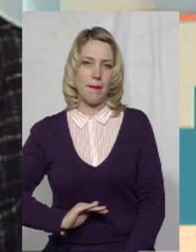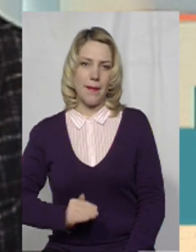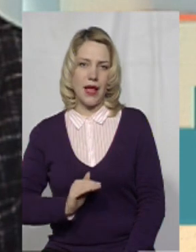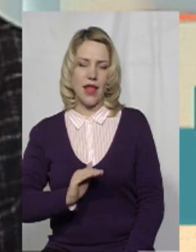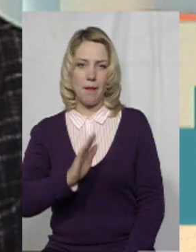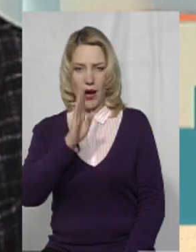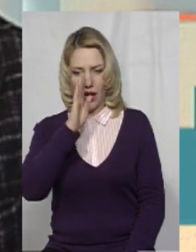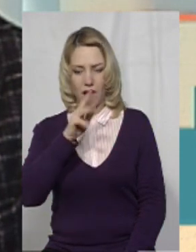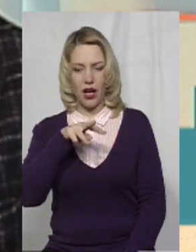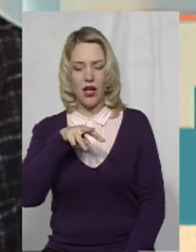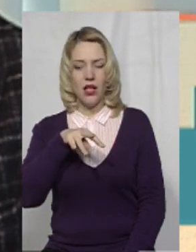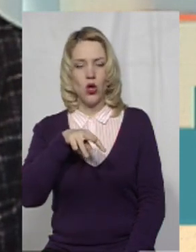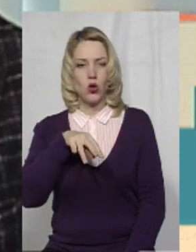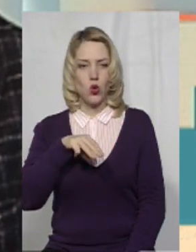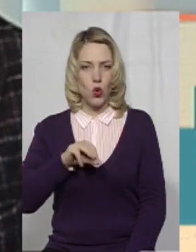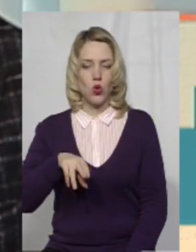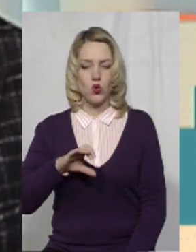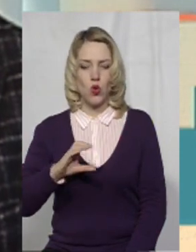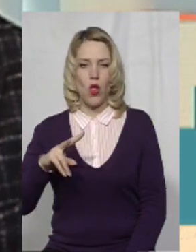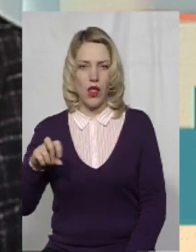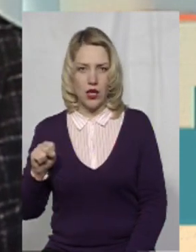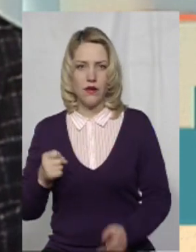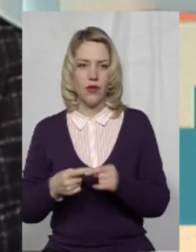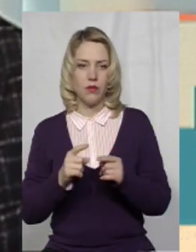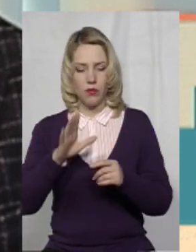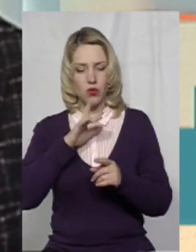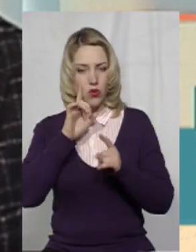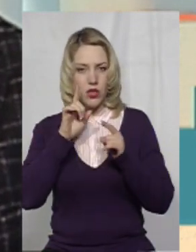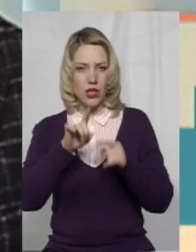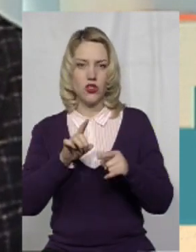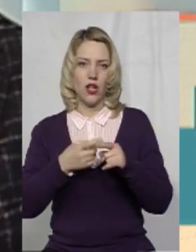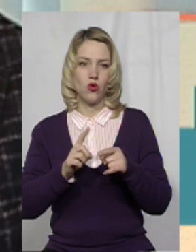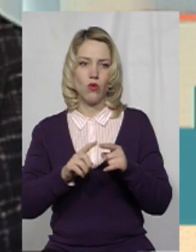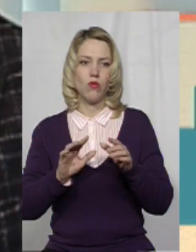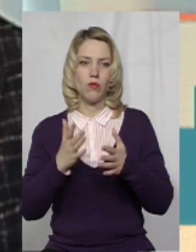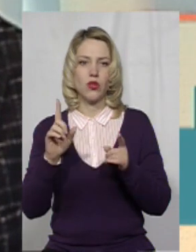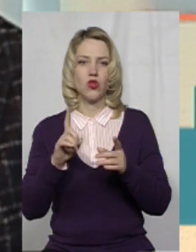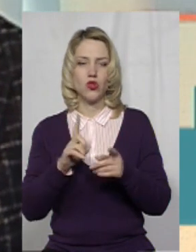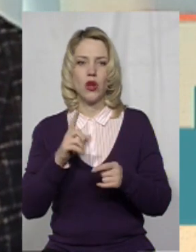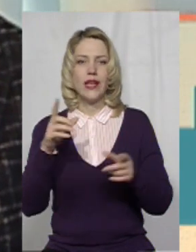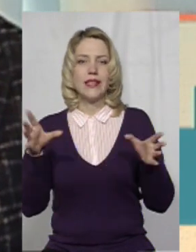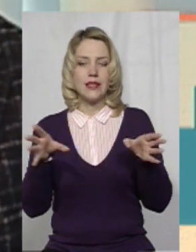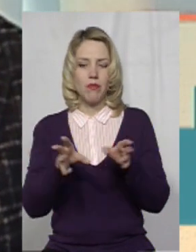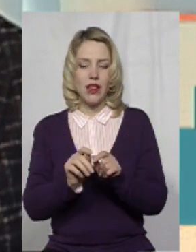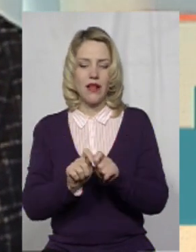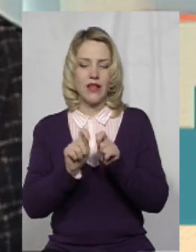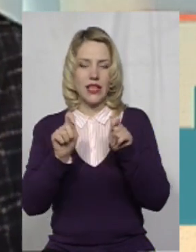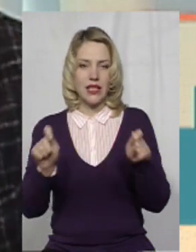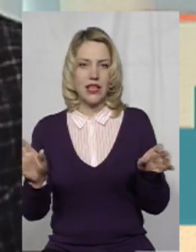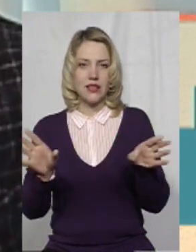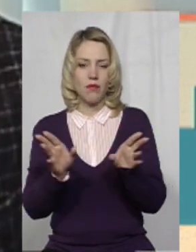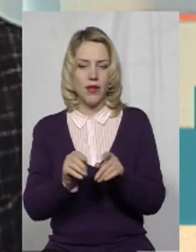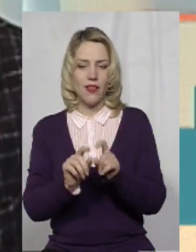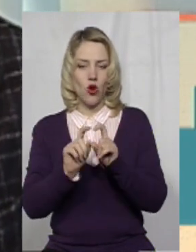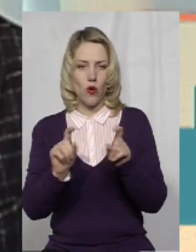Тосона, він був зосереджений минулого року саме на тому моменті, що спільне відкриття спільної